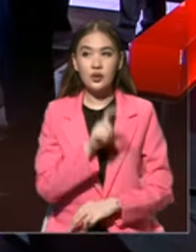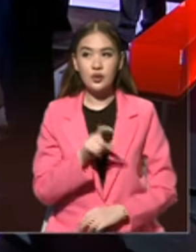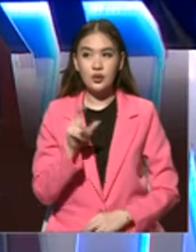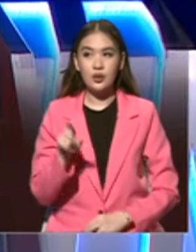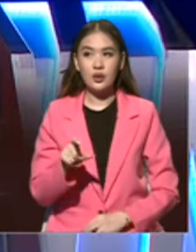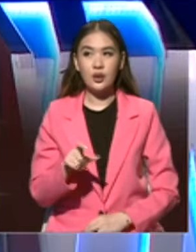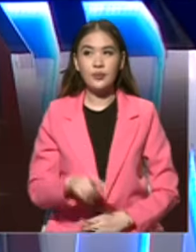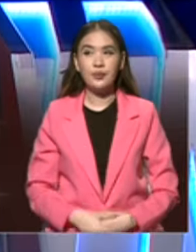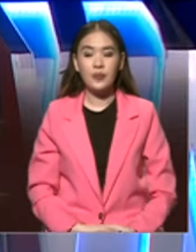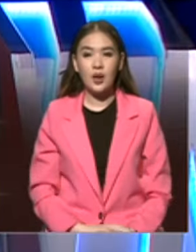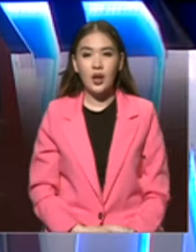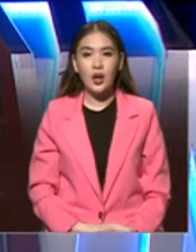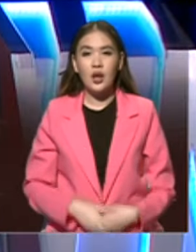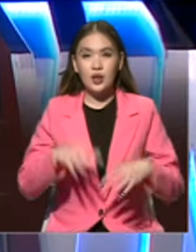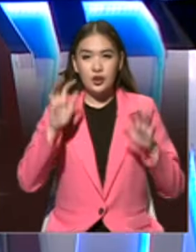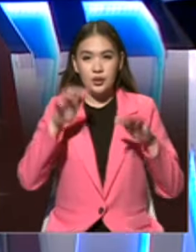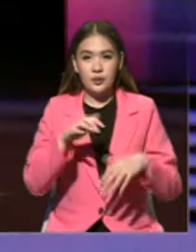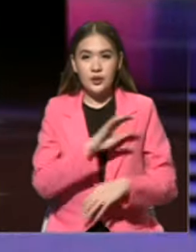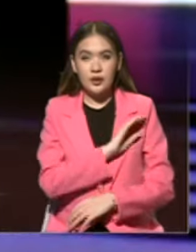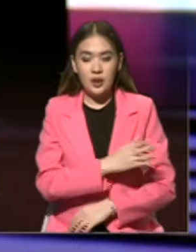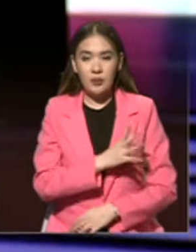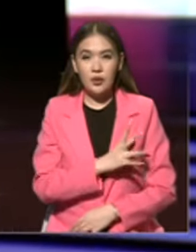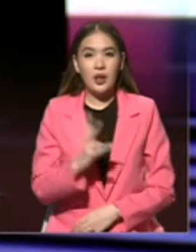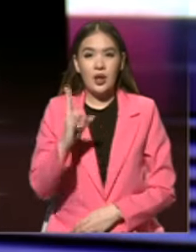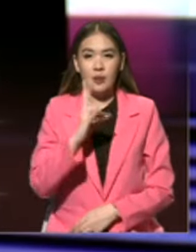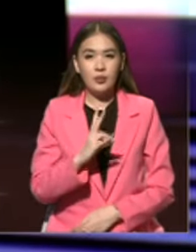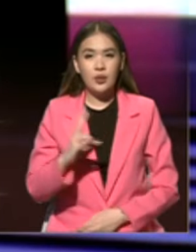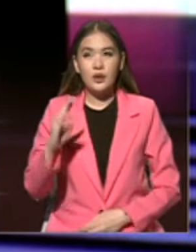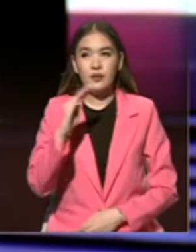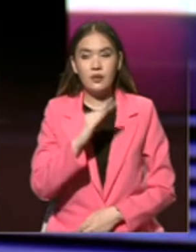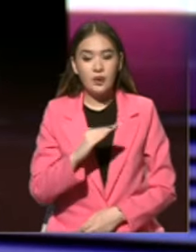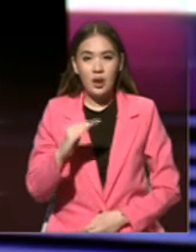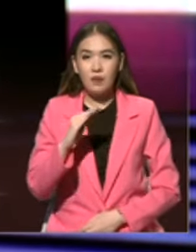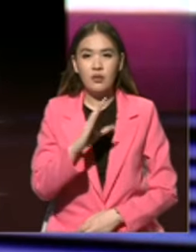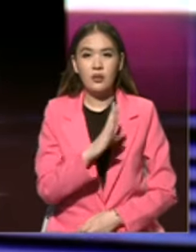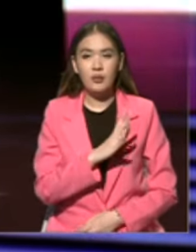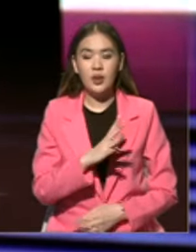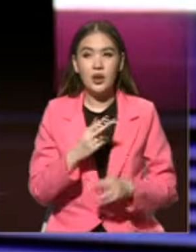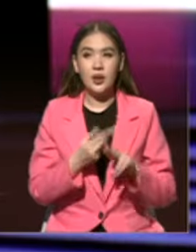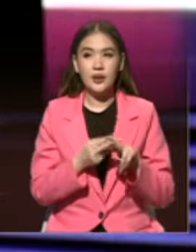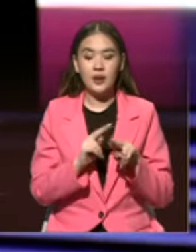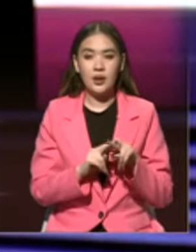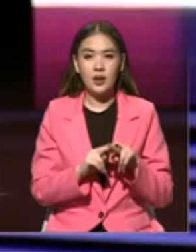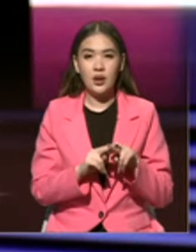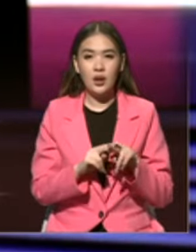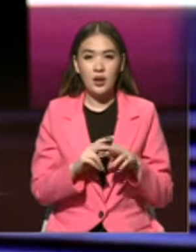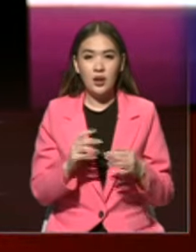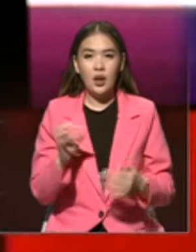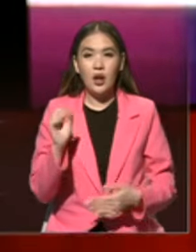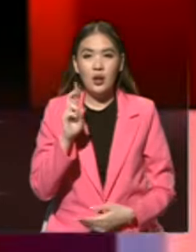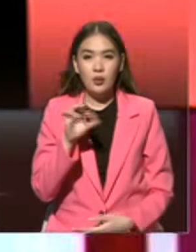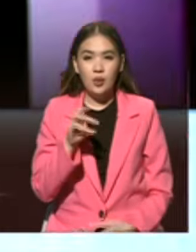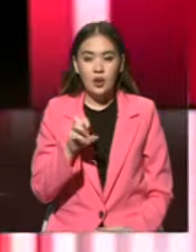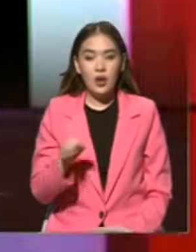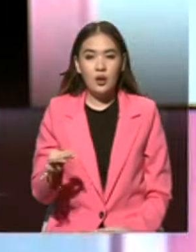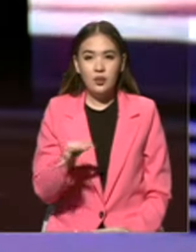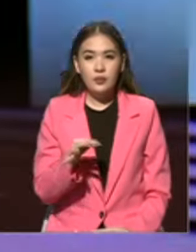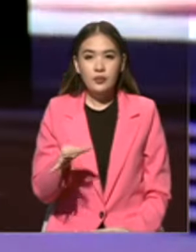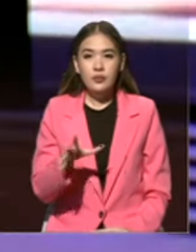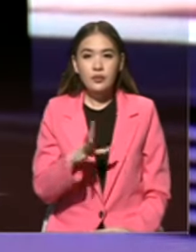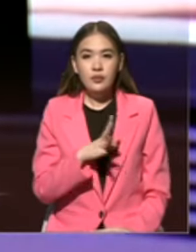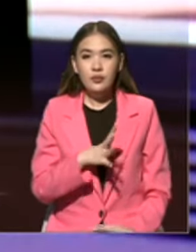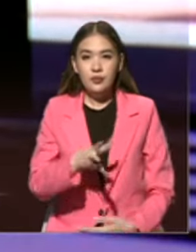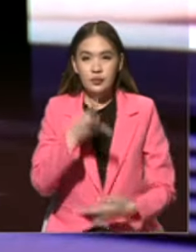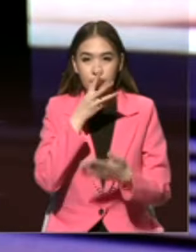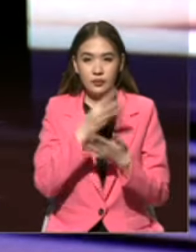биыл? Жаңбыр жауды ноябрьде, декабрьде, февральда жаңбыр жауды. Сонда қаншама малдар, мысалы біздің Ақмола облысында, Целиноград ауданында, біз енді өз